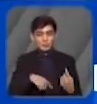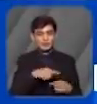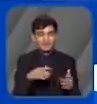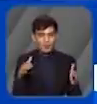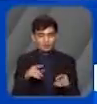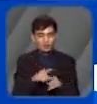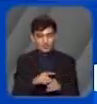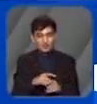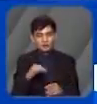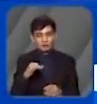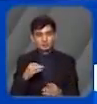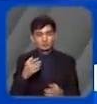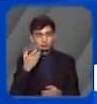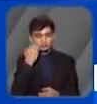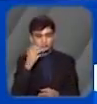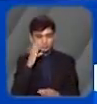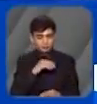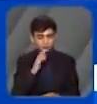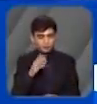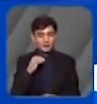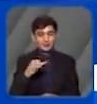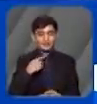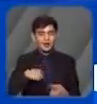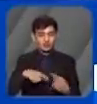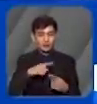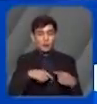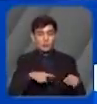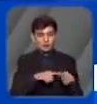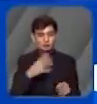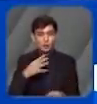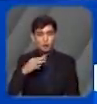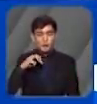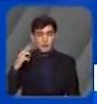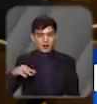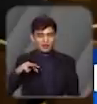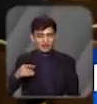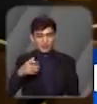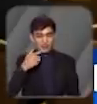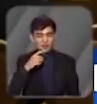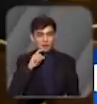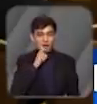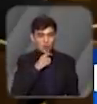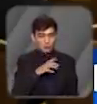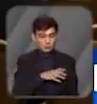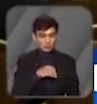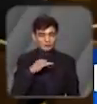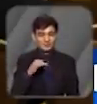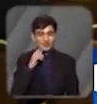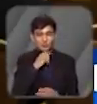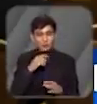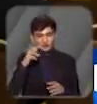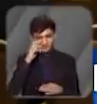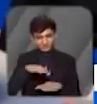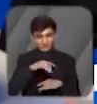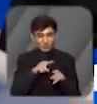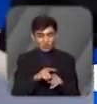тікелей қол жеткізуге мүмкіндік алды. Ал біздің компания осының арқасында 40 миллиард теңге үнемдеді. Қазіргідей әлем экономикасына тауар өндіру